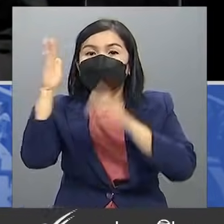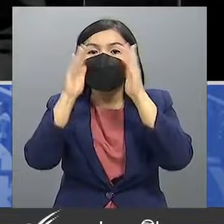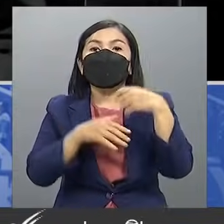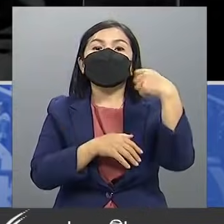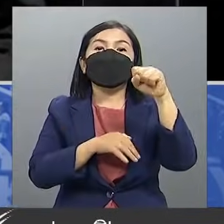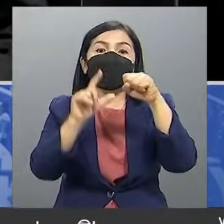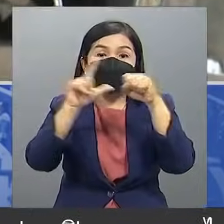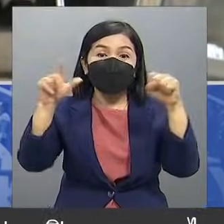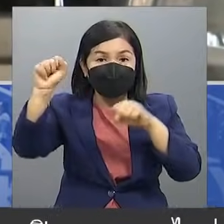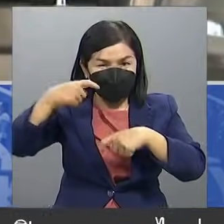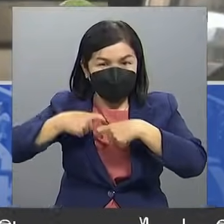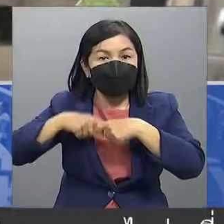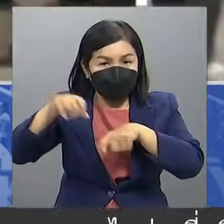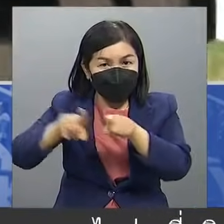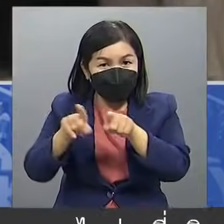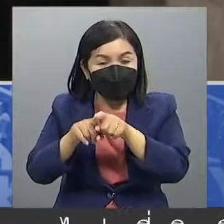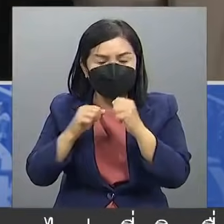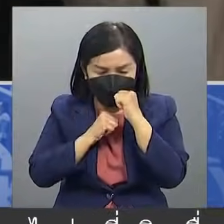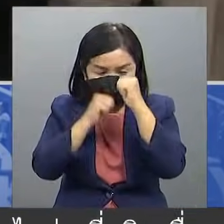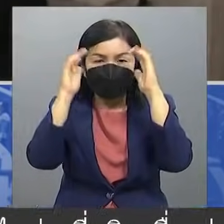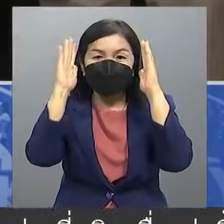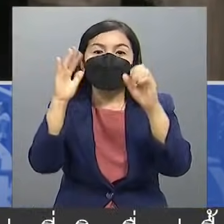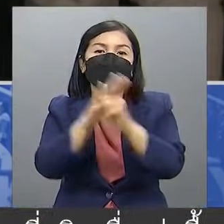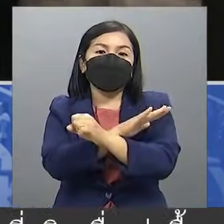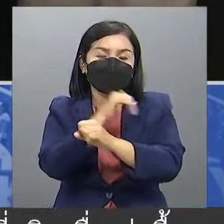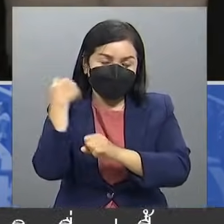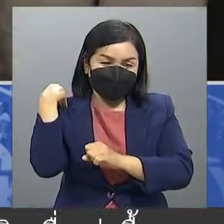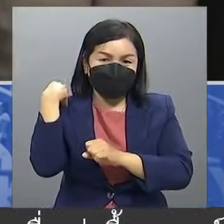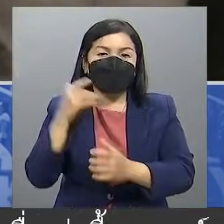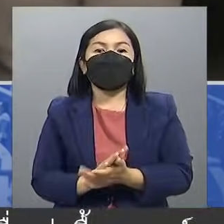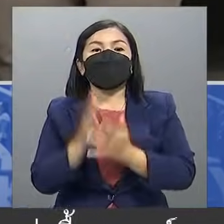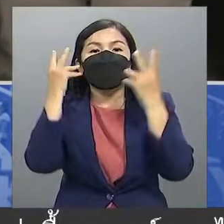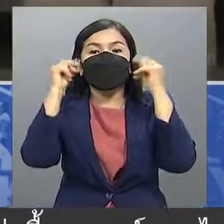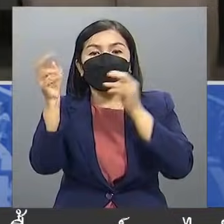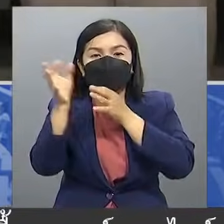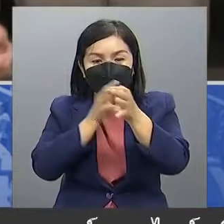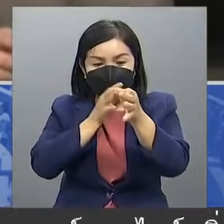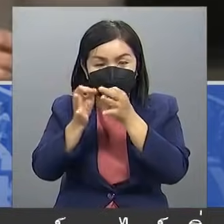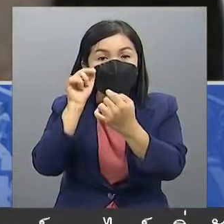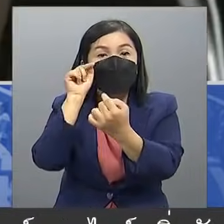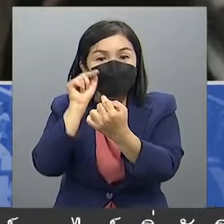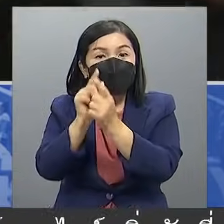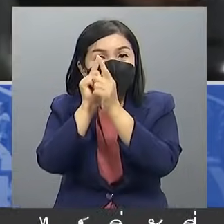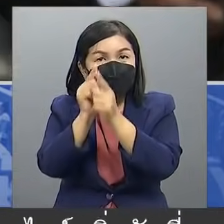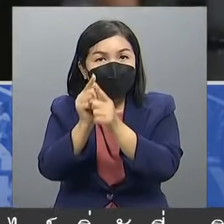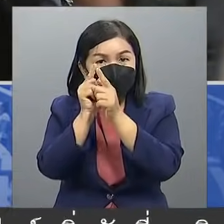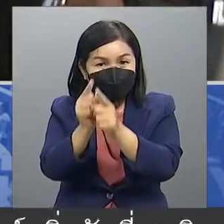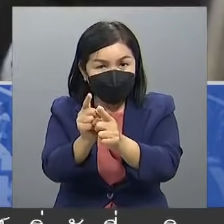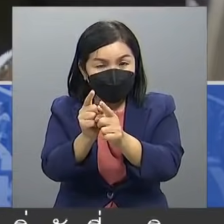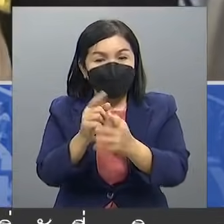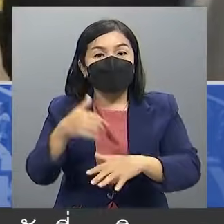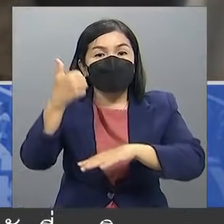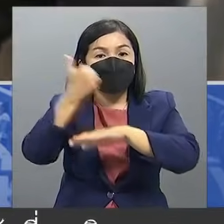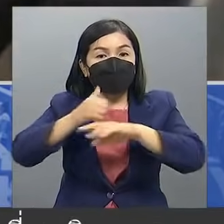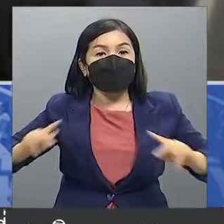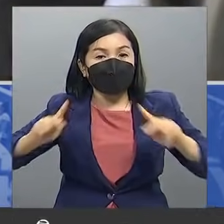กันนะแต่ทำเต็มที่นะ คำชี้แจงของนายกไปสอดรับกับพลเอกอนุพงษ์เผ่าจินดารัฐมนตรีว่าการกระทรวงมหาด